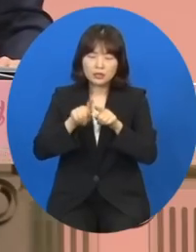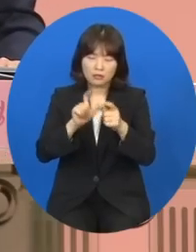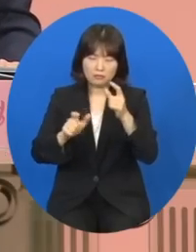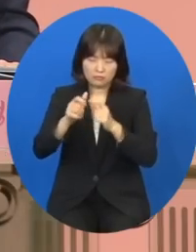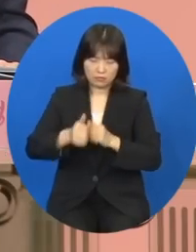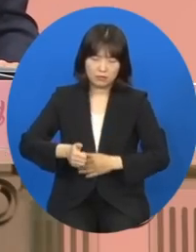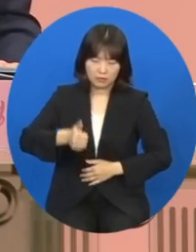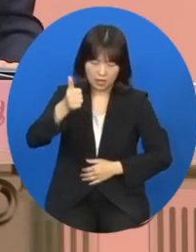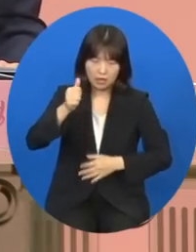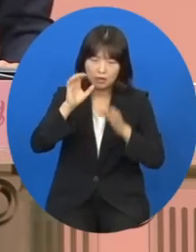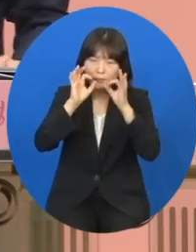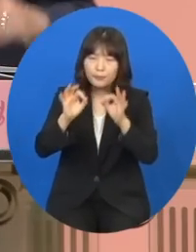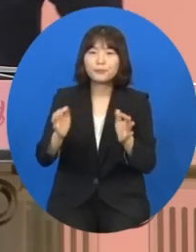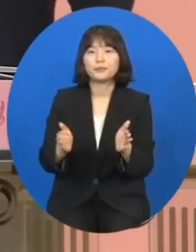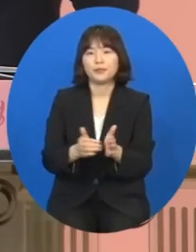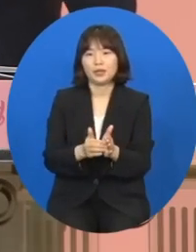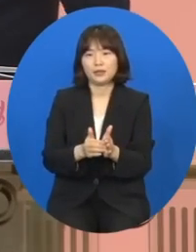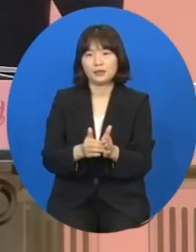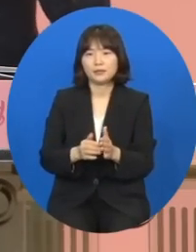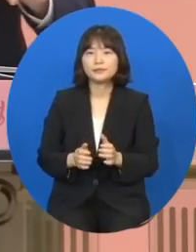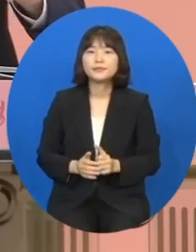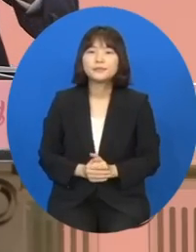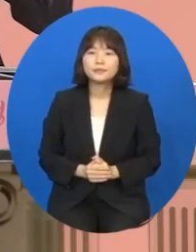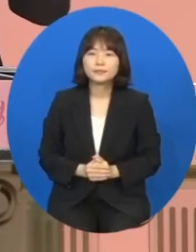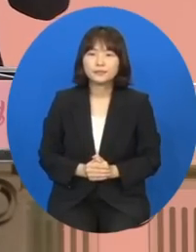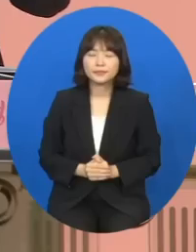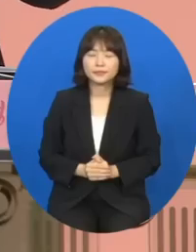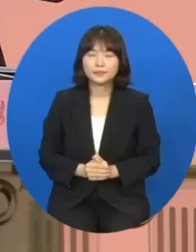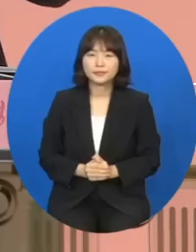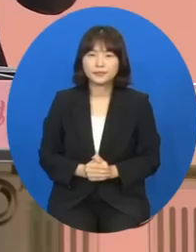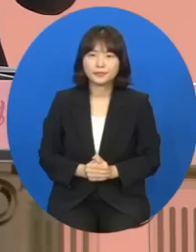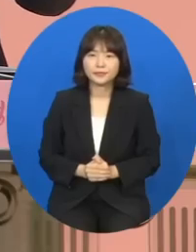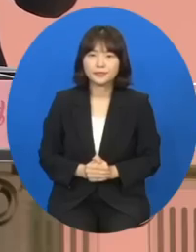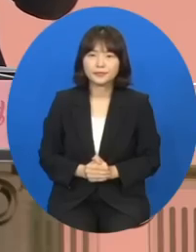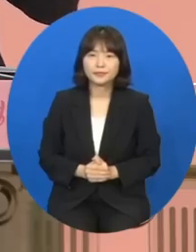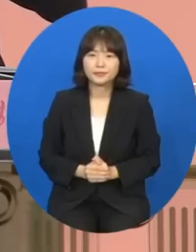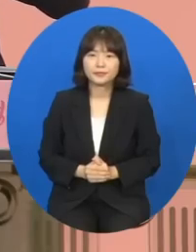것을 보게 됩니다 wince